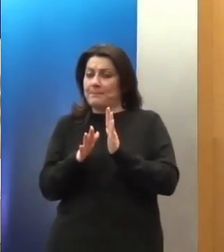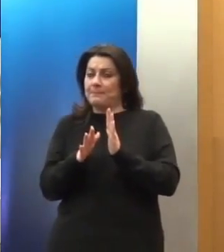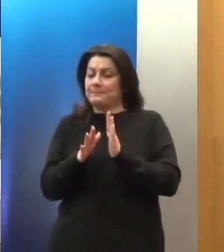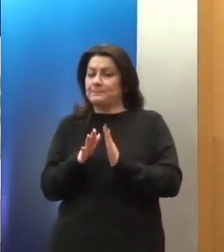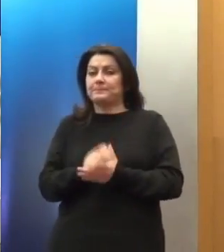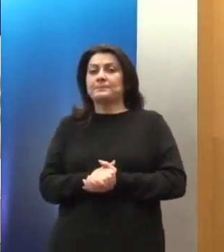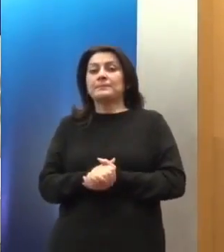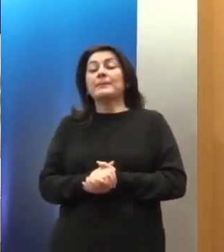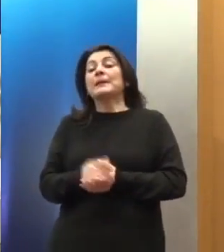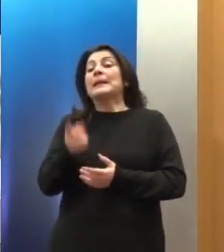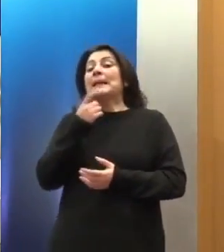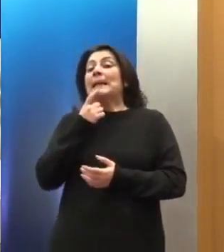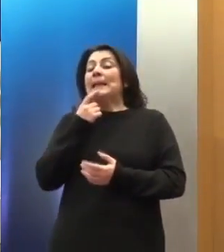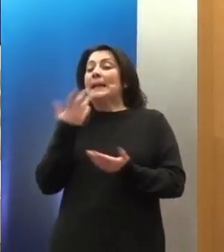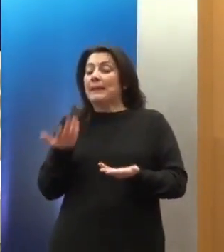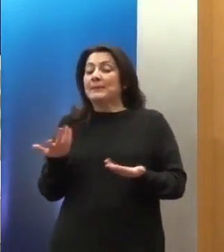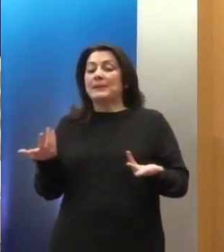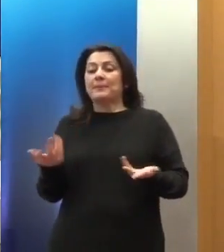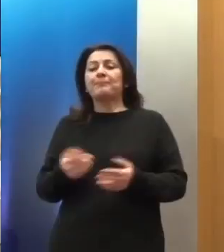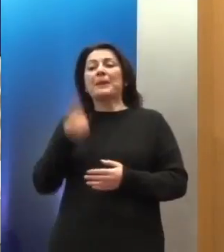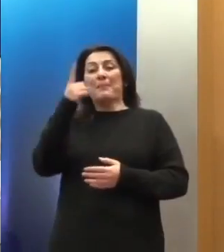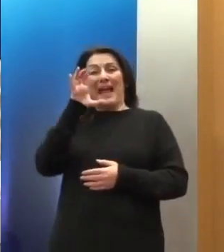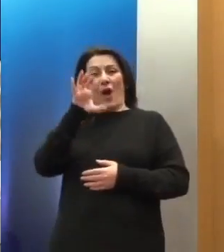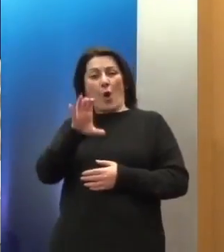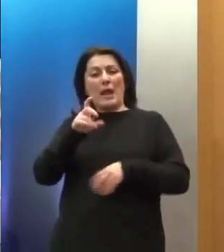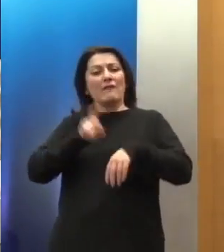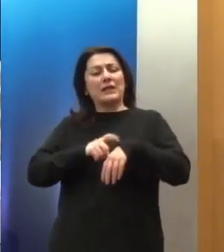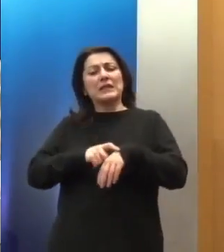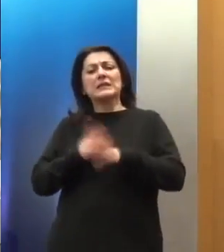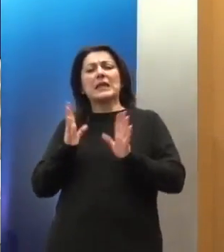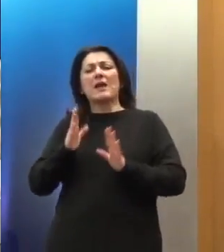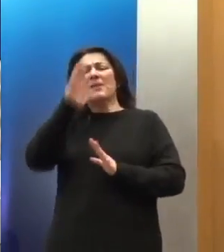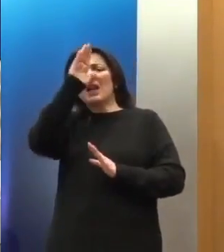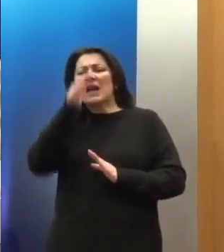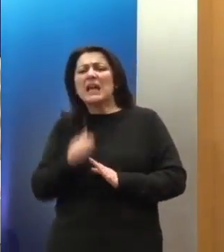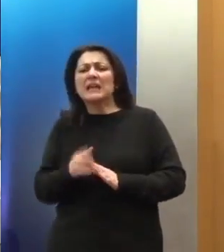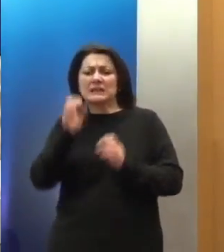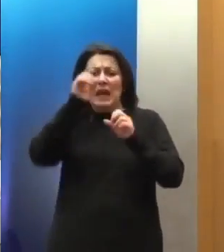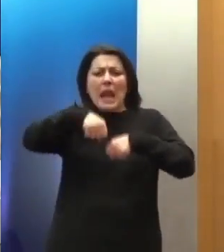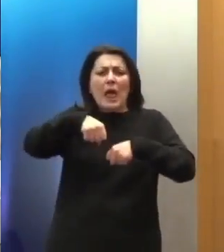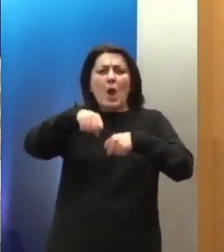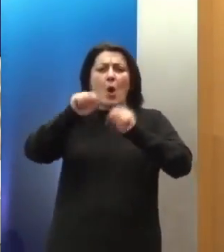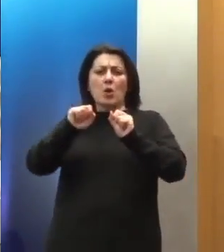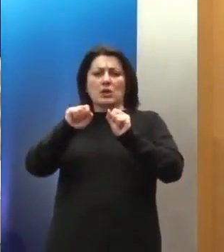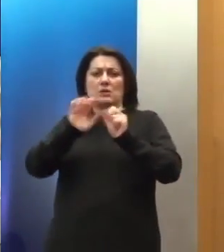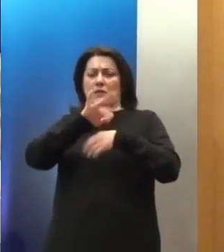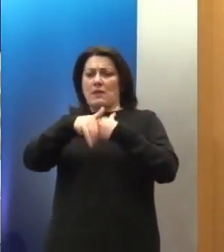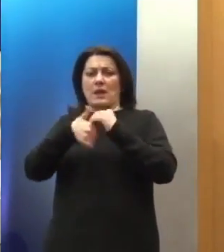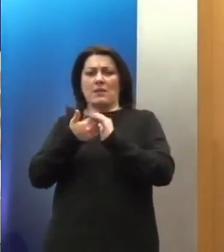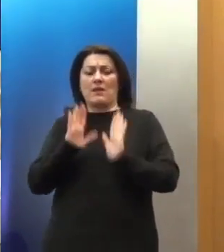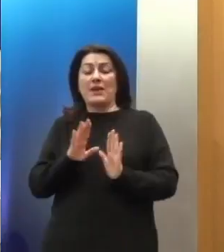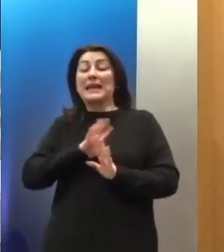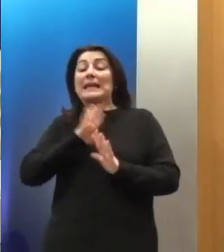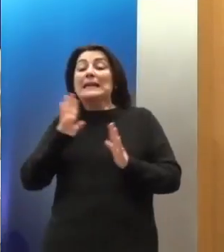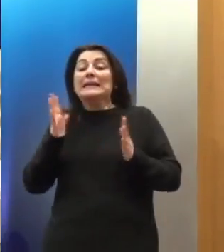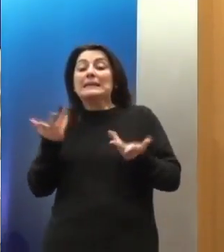Και λέμε, είτε μια χώρα έχει κρίση, περνάει κρίση, πολύ βαθιά κρίση, είτε όχι, τι μπορεί να